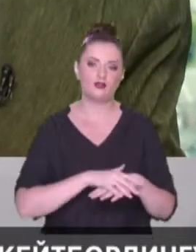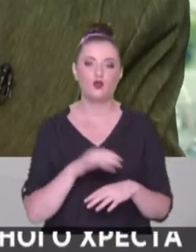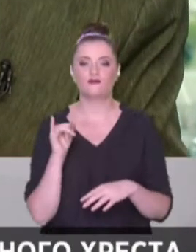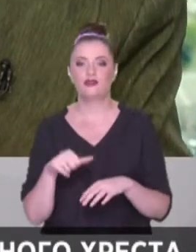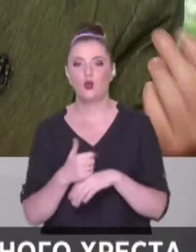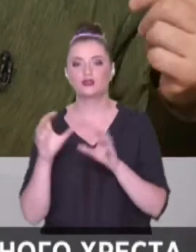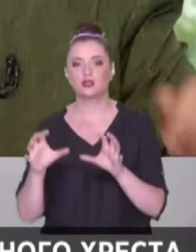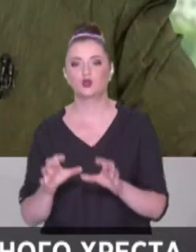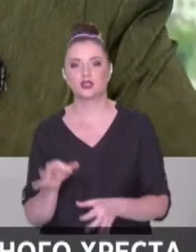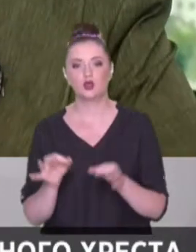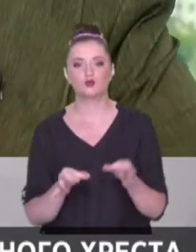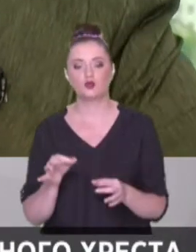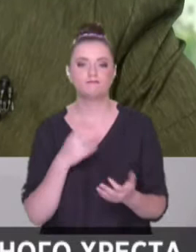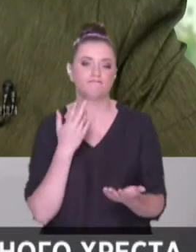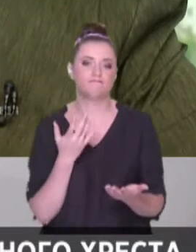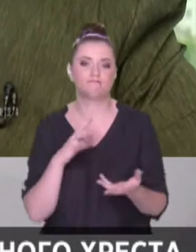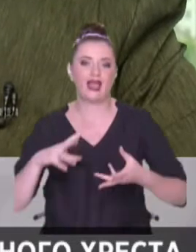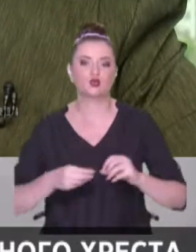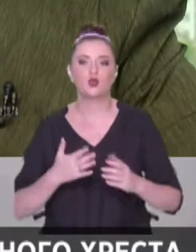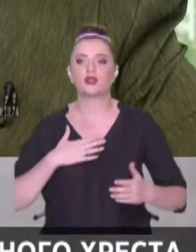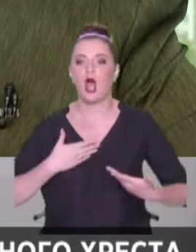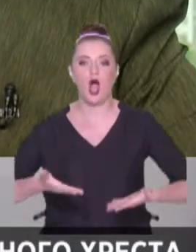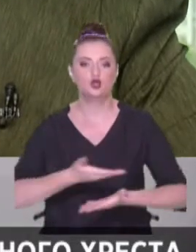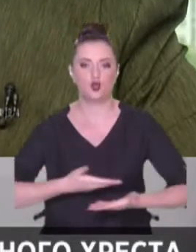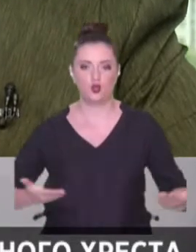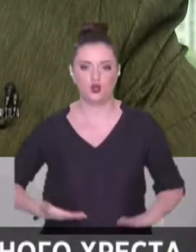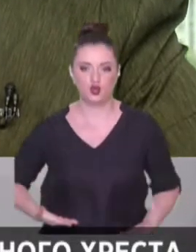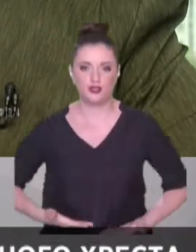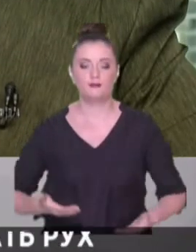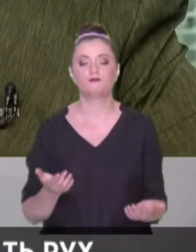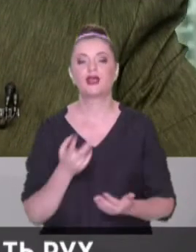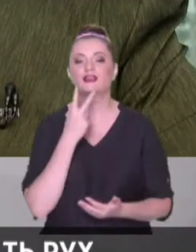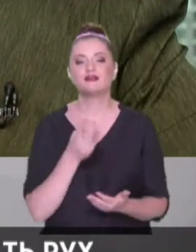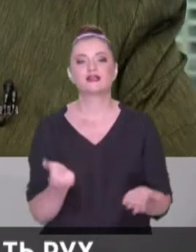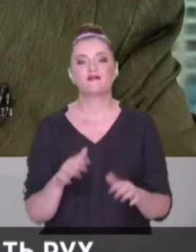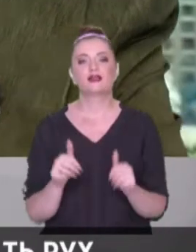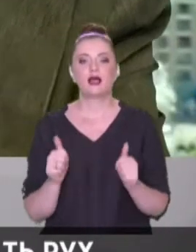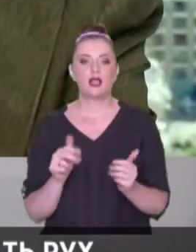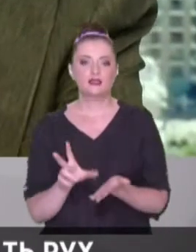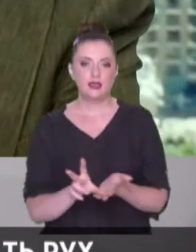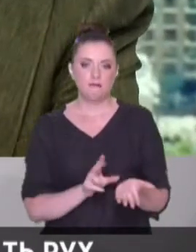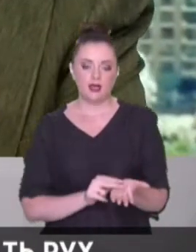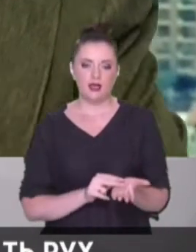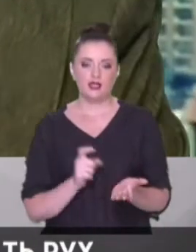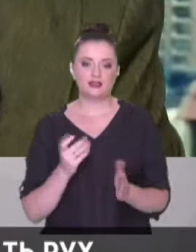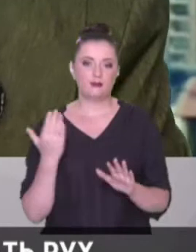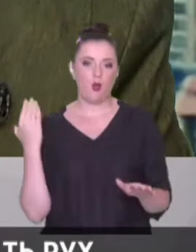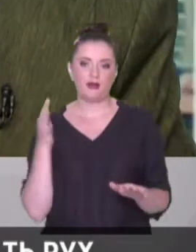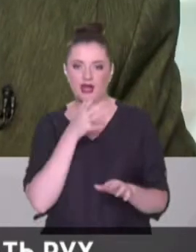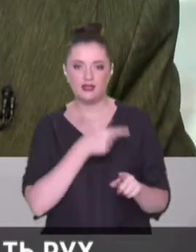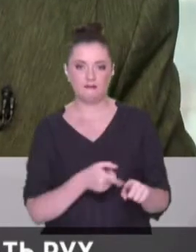нашому житті? Ну, дивіться, давайте класний приклад з попереднім